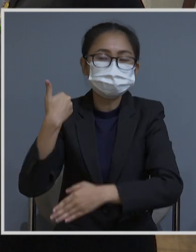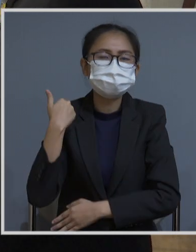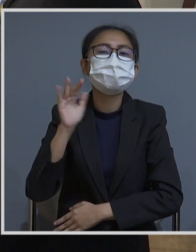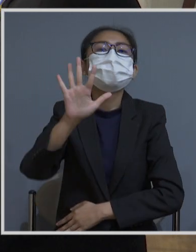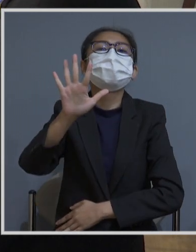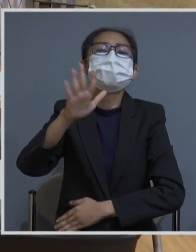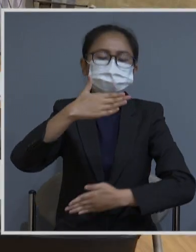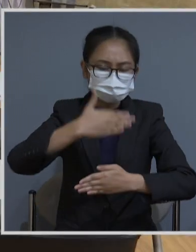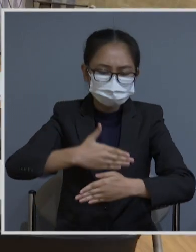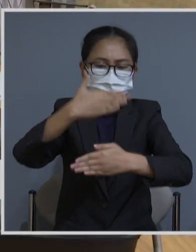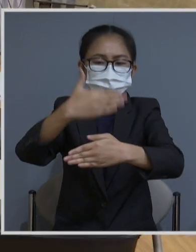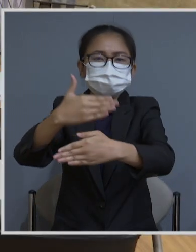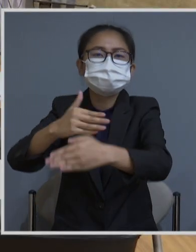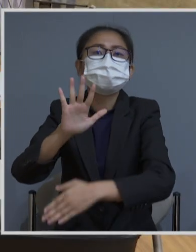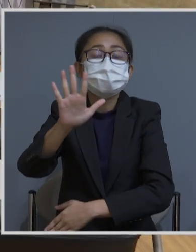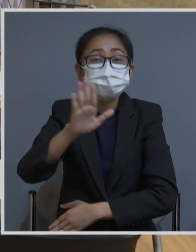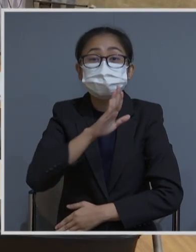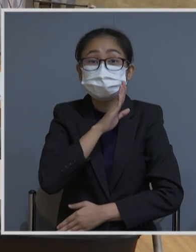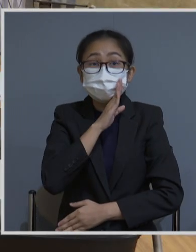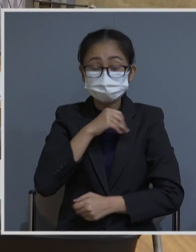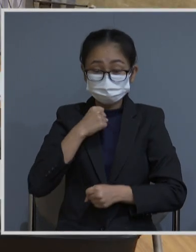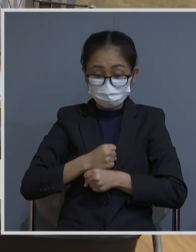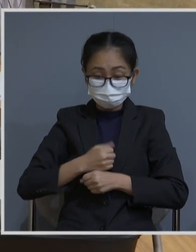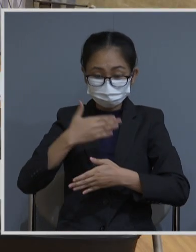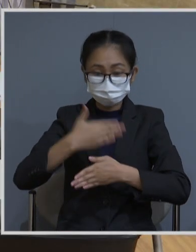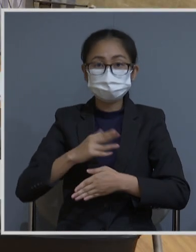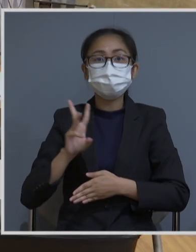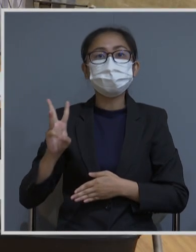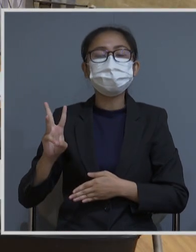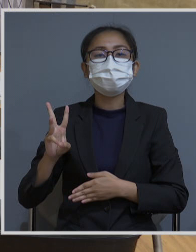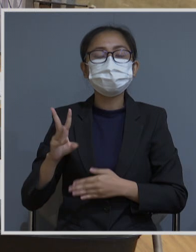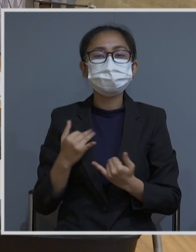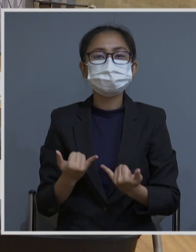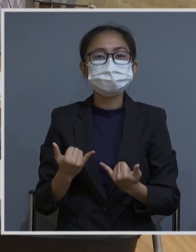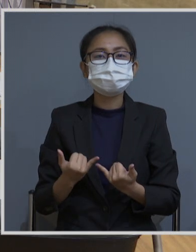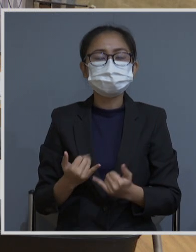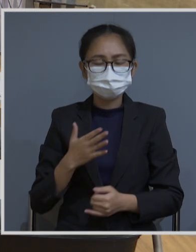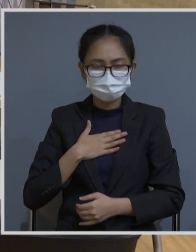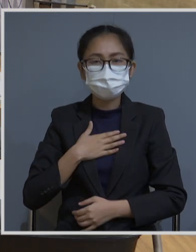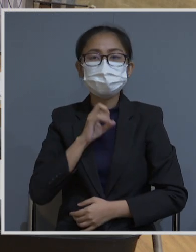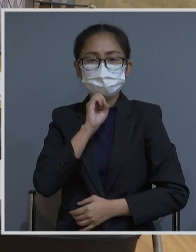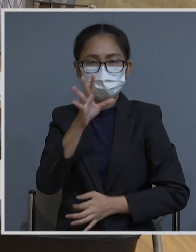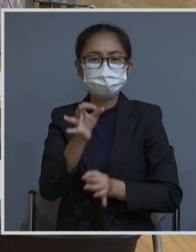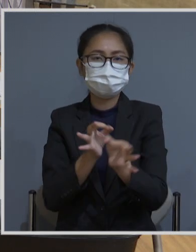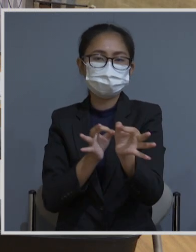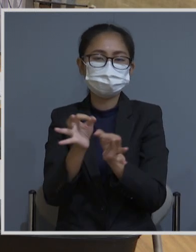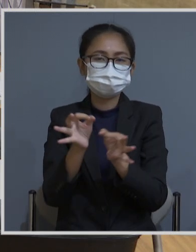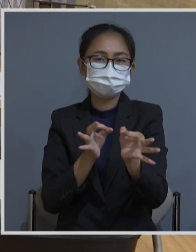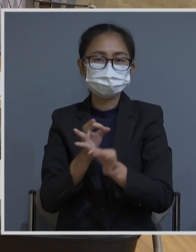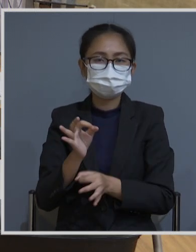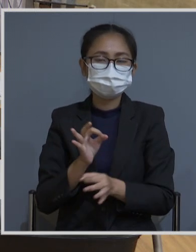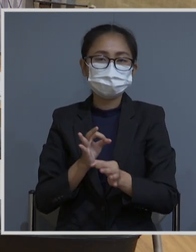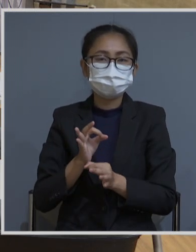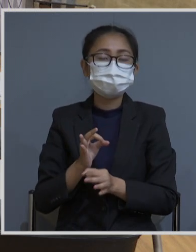ฝายแต่ถ้าจะสร้างตัวนี้คือตัวที่ 6ผมขอกราบเรียนอย่างนี้ครับว่ากรม